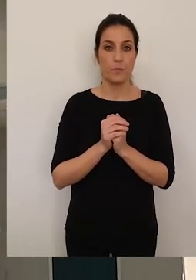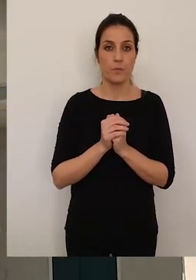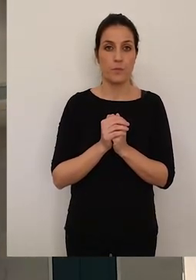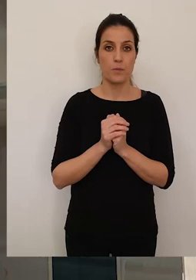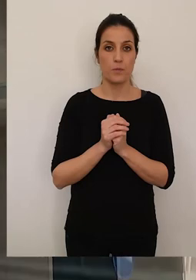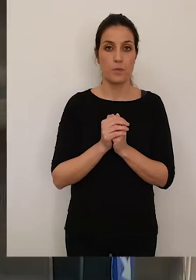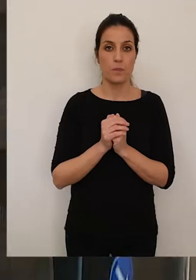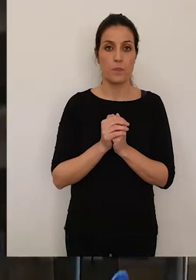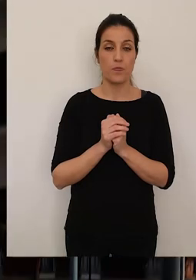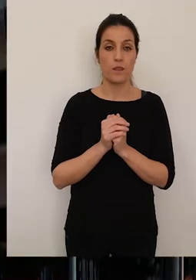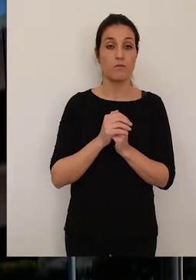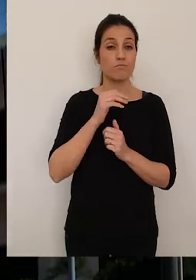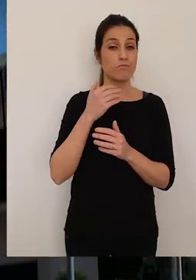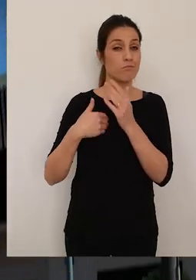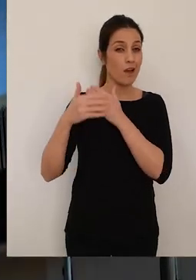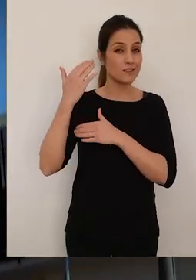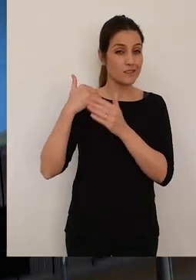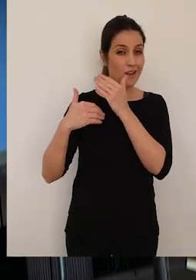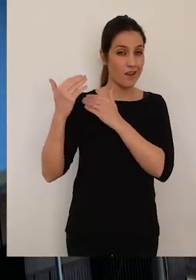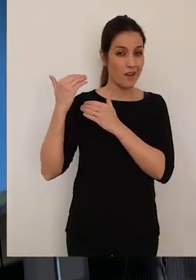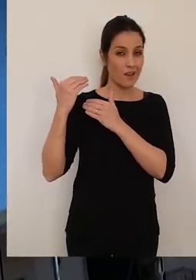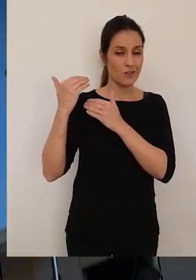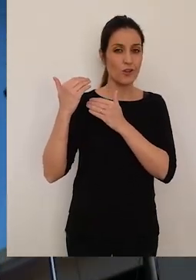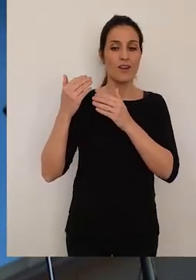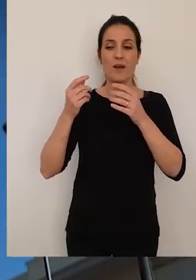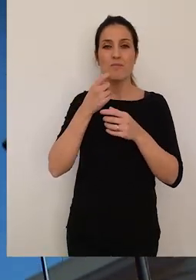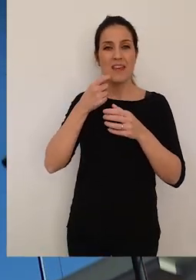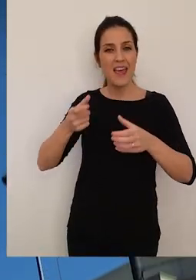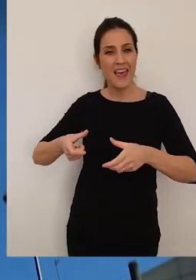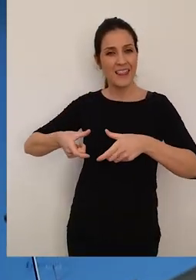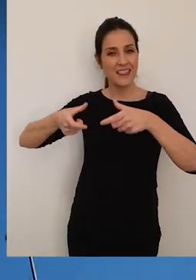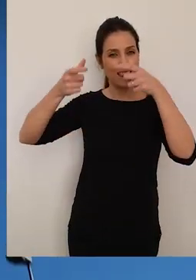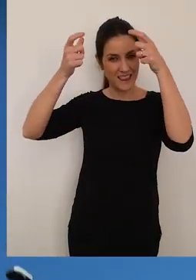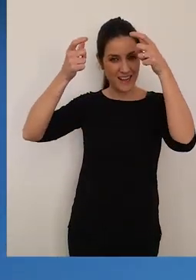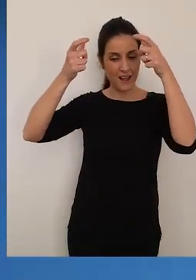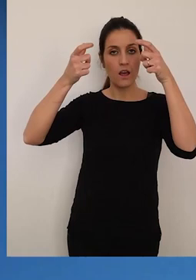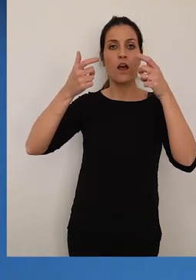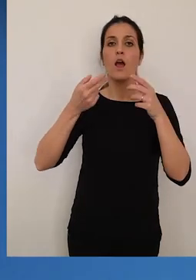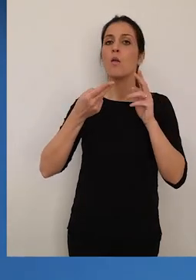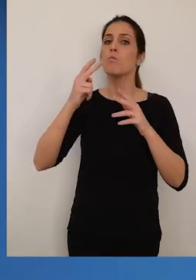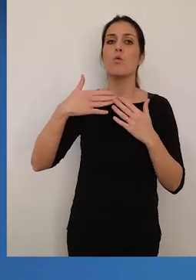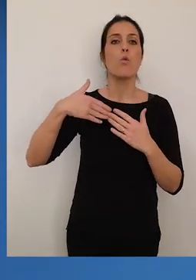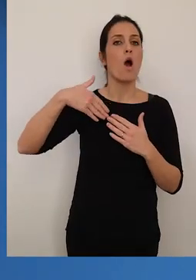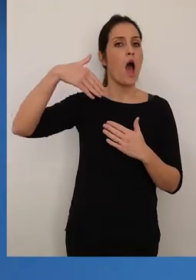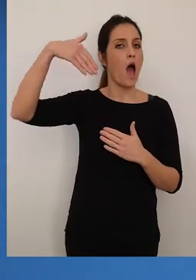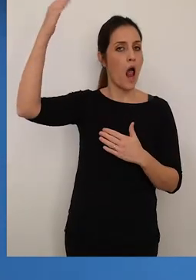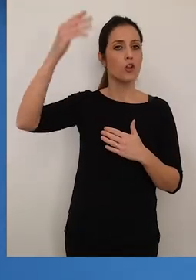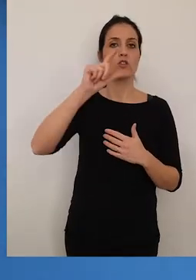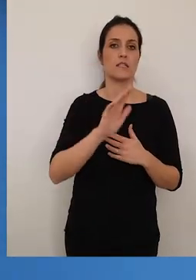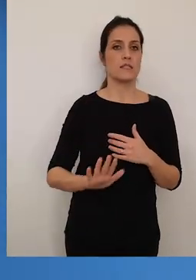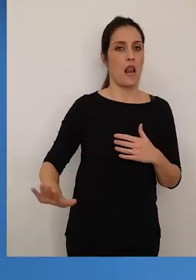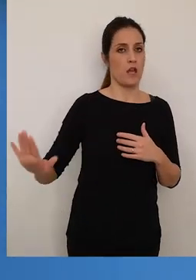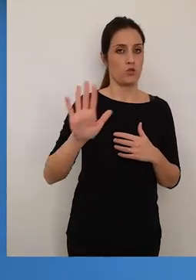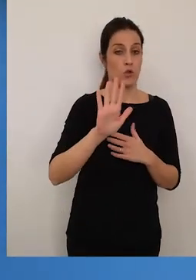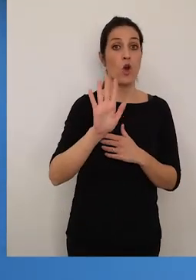Espressione di un antichissimo passato, il menhir del Teofilo, situato sull'omonima via, è il più alto megalite presente in terra salentina